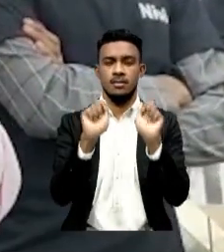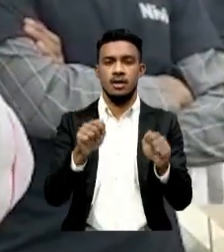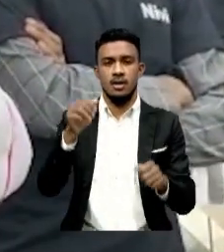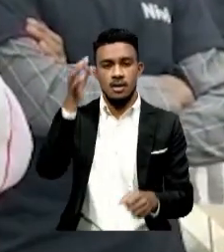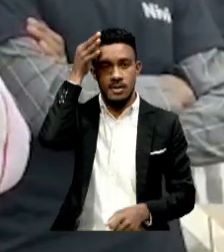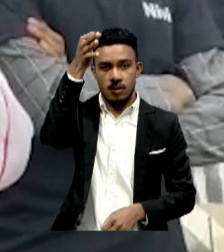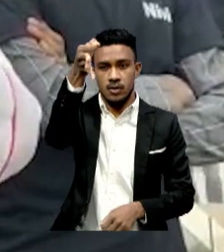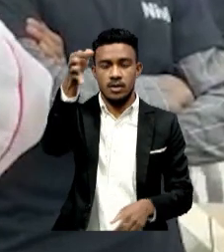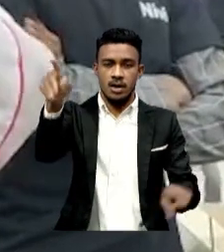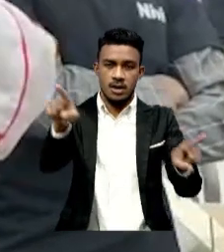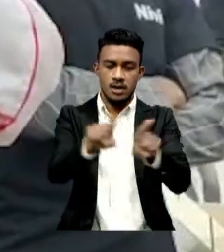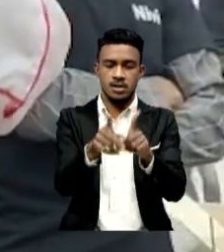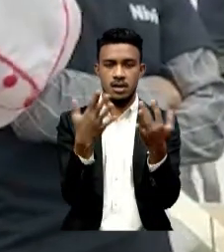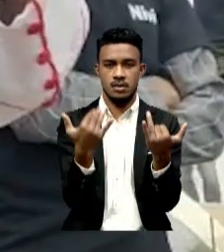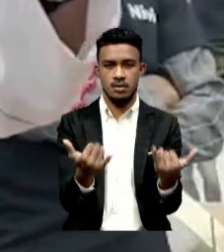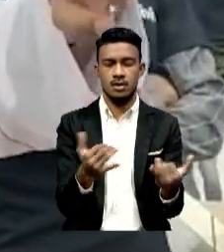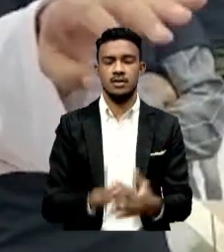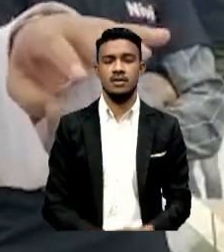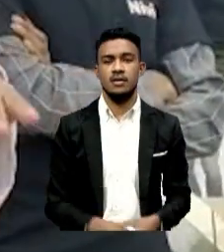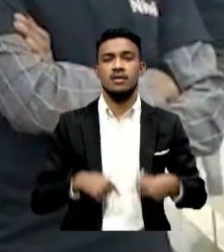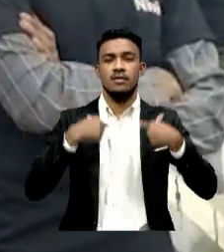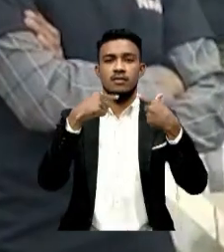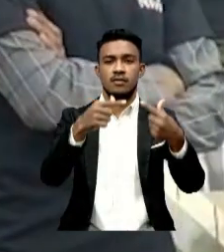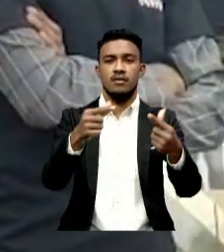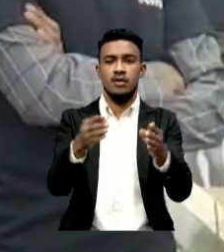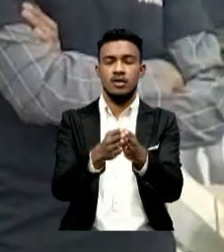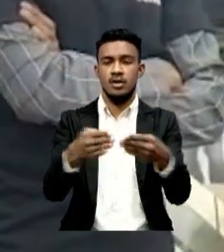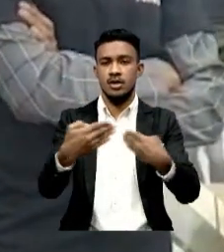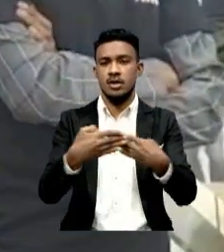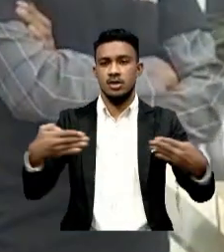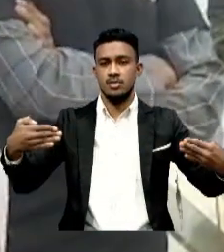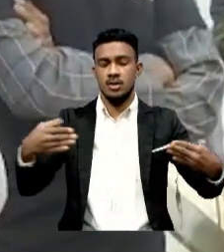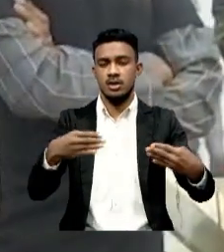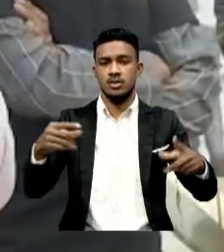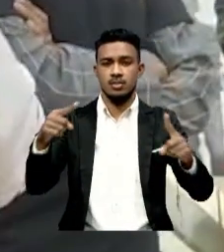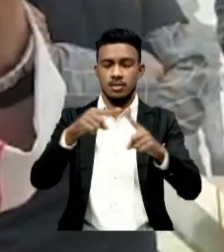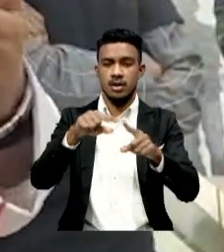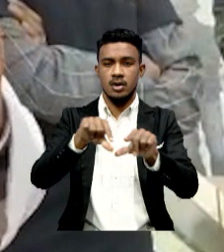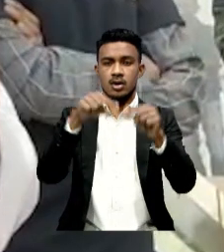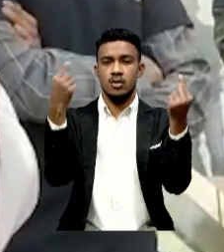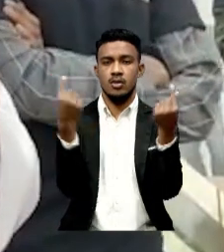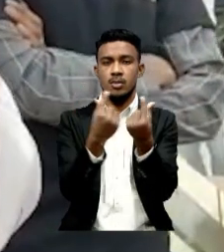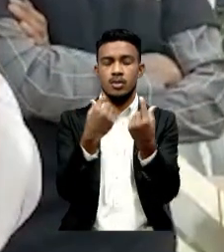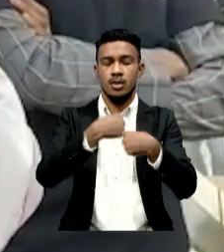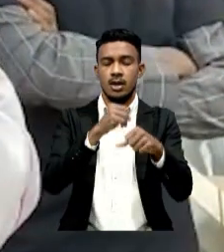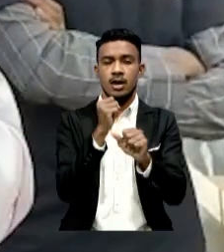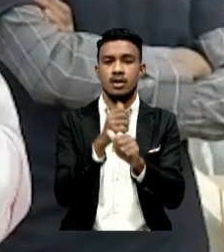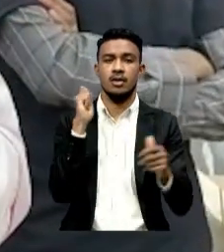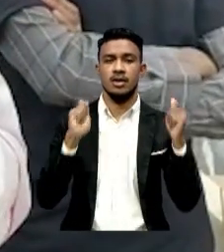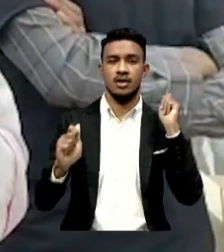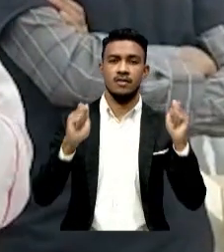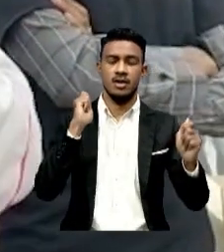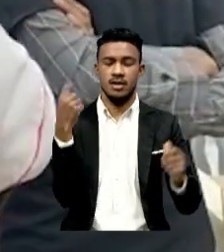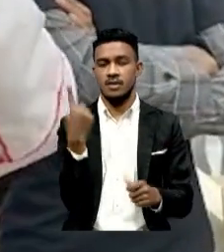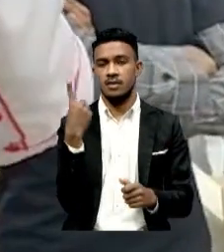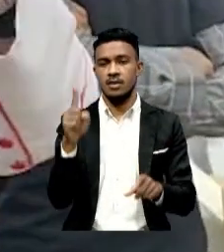ne hanessa agora da down ko fale espaço baie movimentos grupos oyo e ho desai halau ser ne atividade mai be